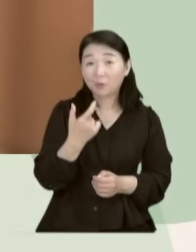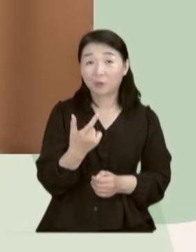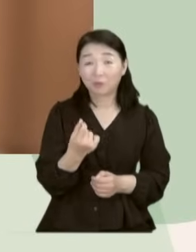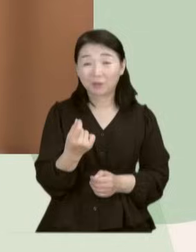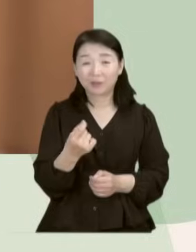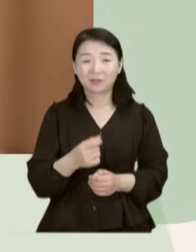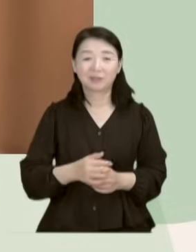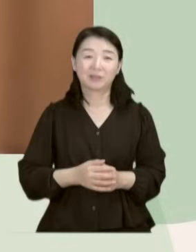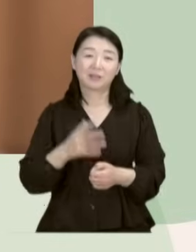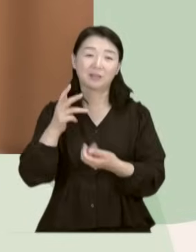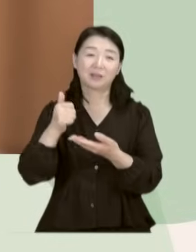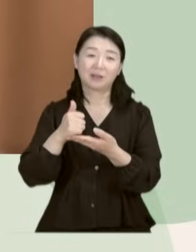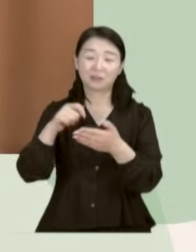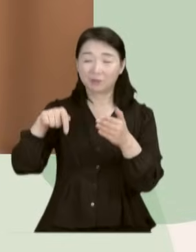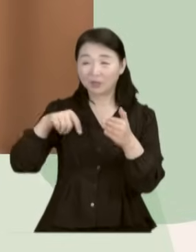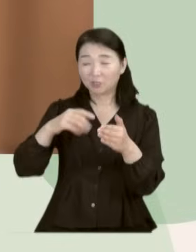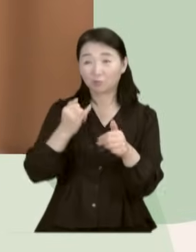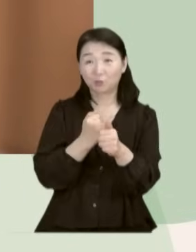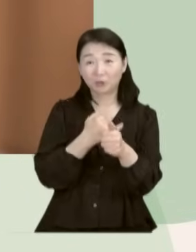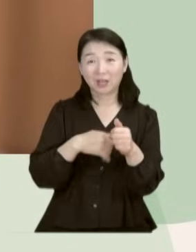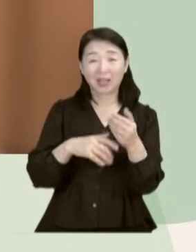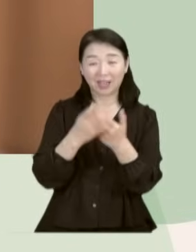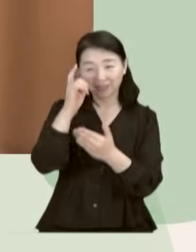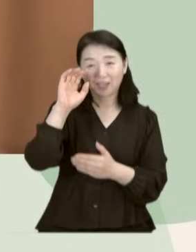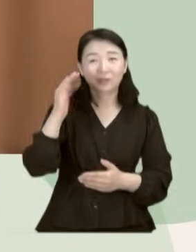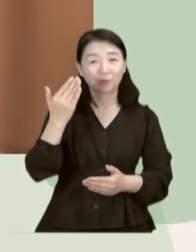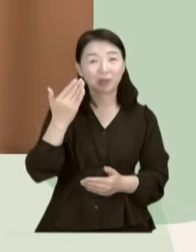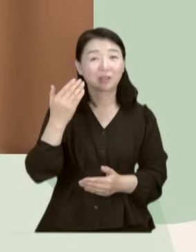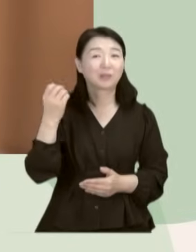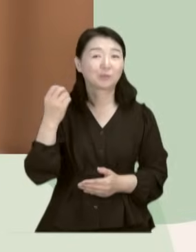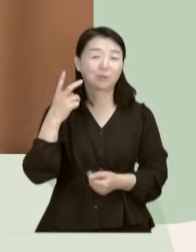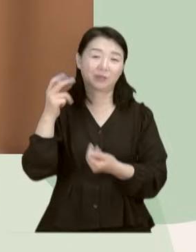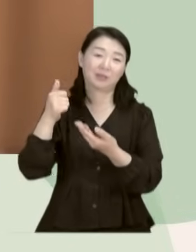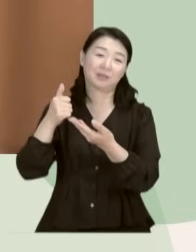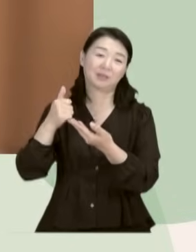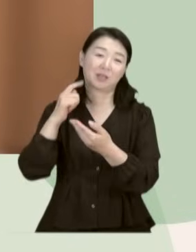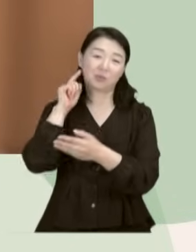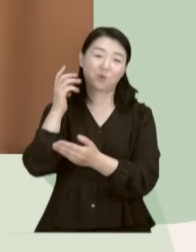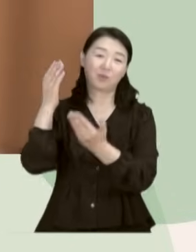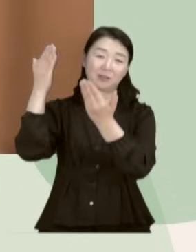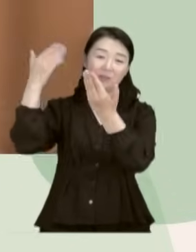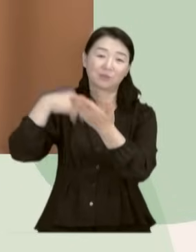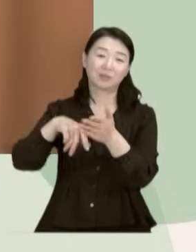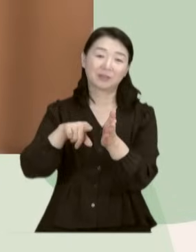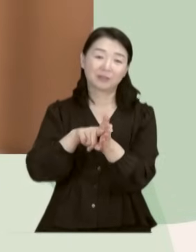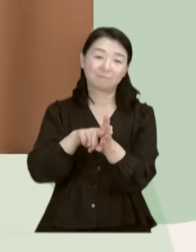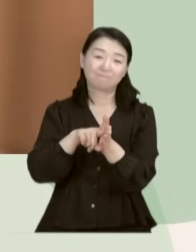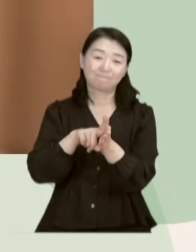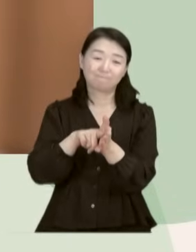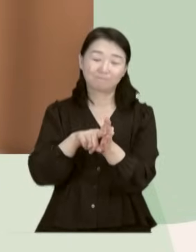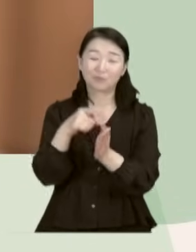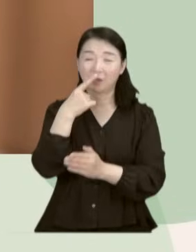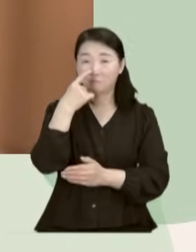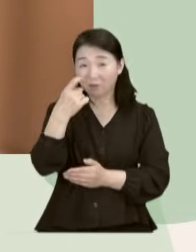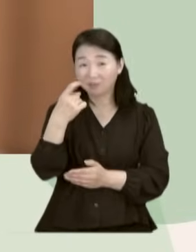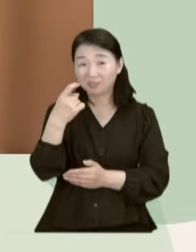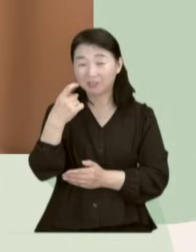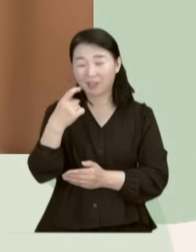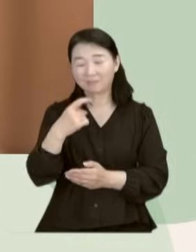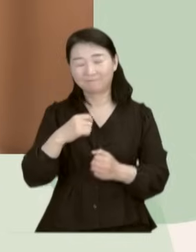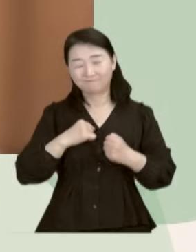힘들고 어려운 시간을 지나오면서 하나님 안에서 부부가 더 하나가 되고 하나님께 더 영광 올려 드리기 위해서